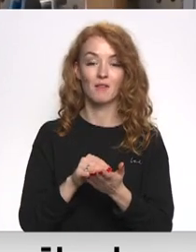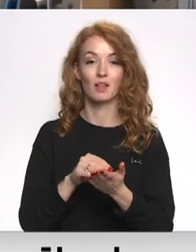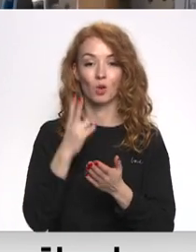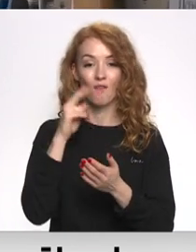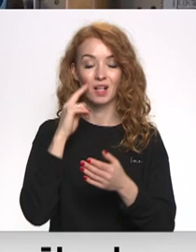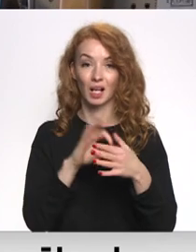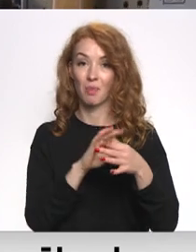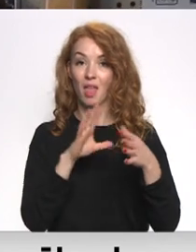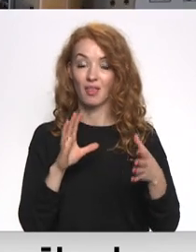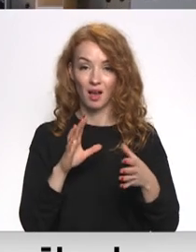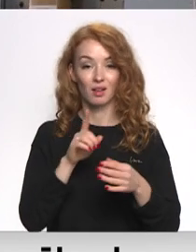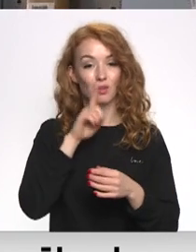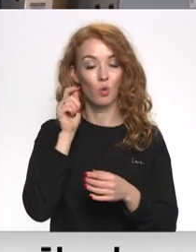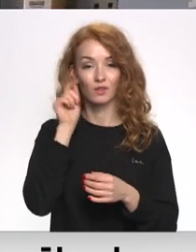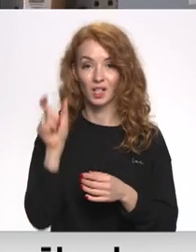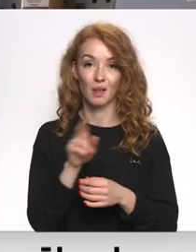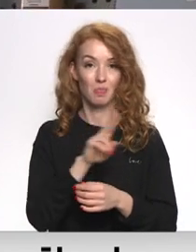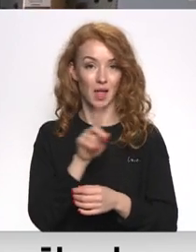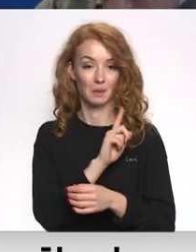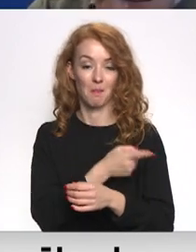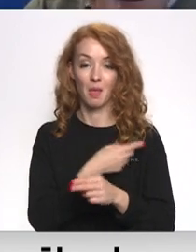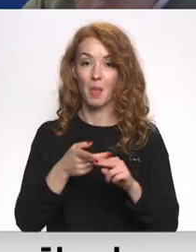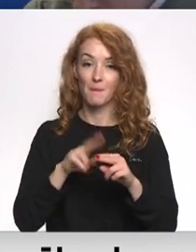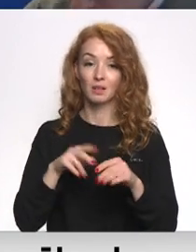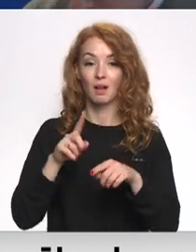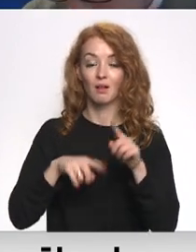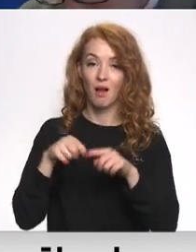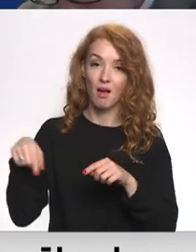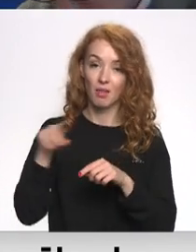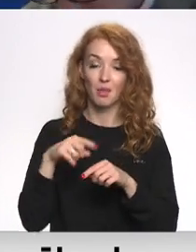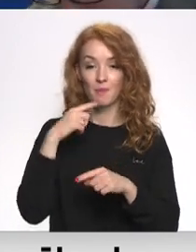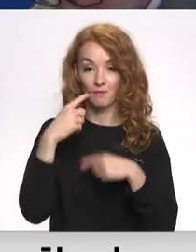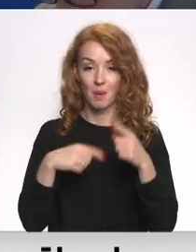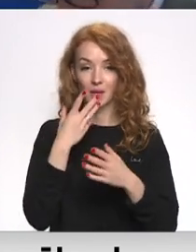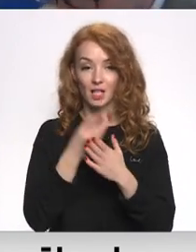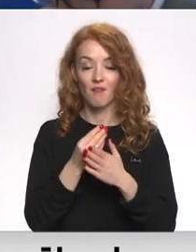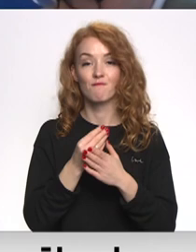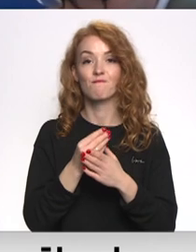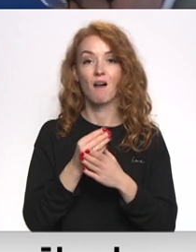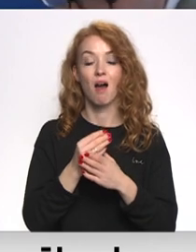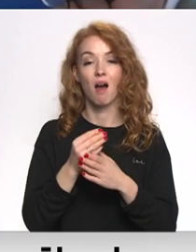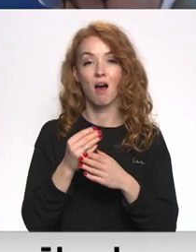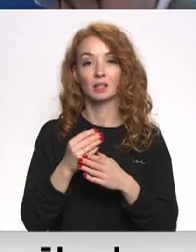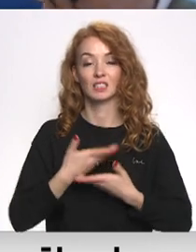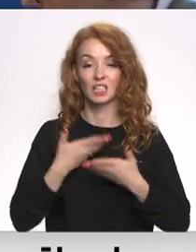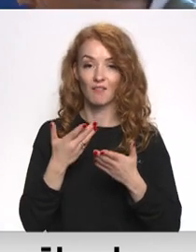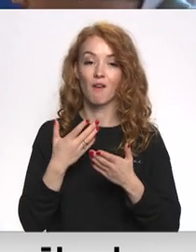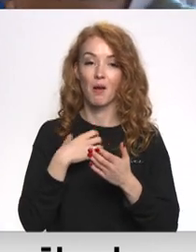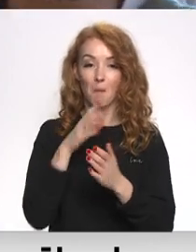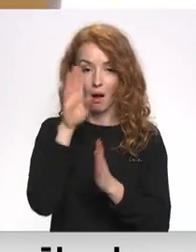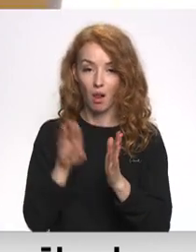neatkarīgu dzīvi jaunais vīrietis nespēja. Līdz ar to kādam no tuviniekiem vienmēr sava ikdiena bija jāpakārto Matīsa